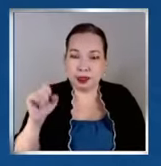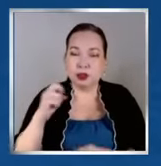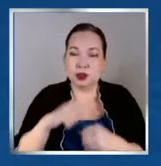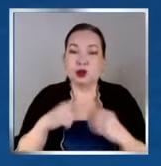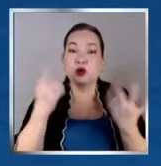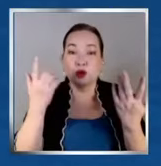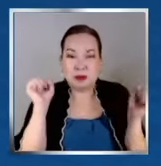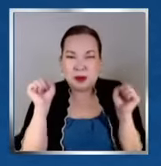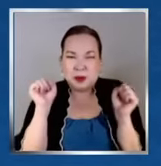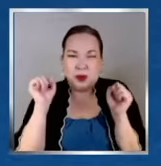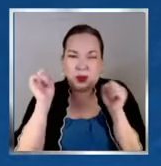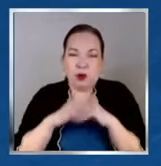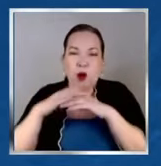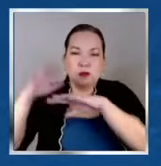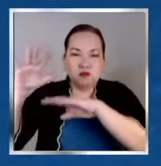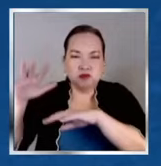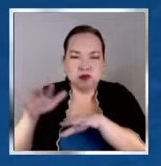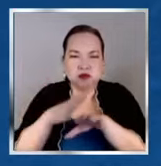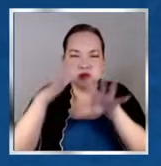Northern Luzon.